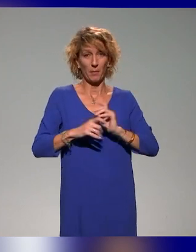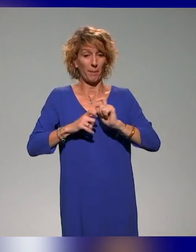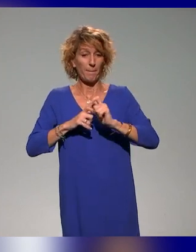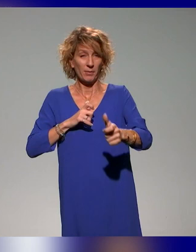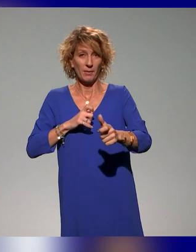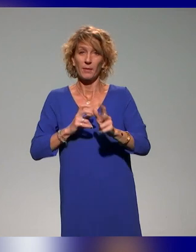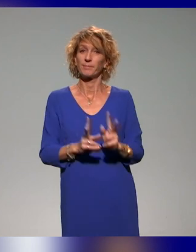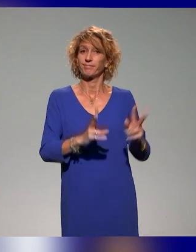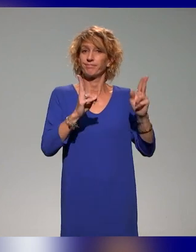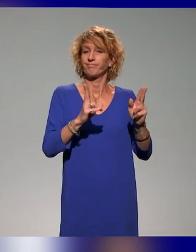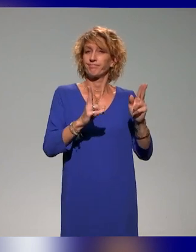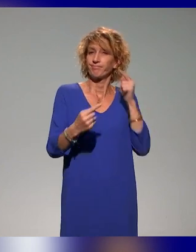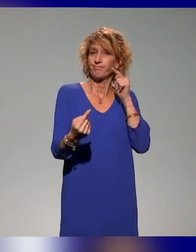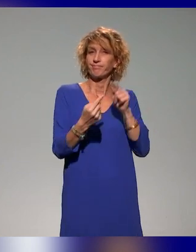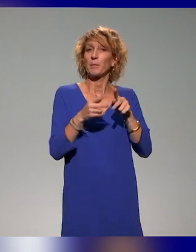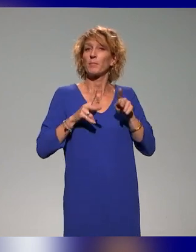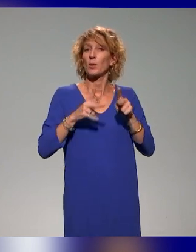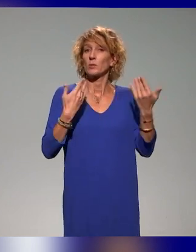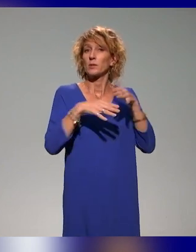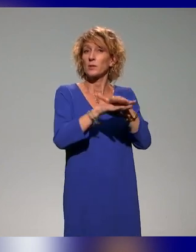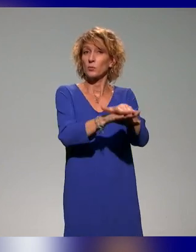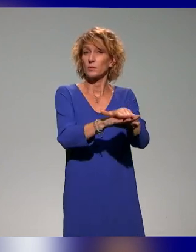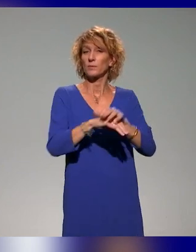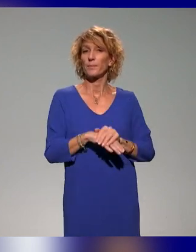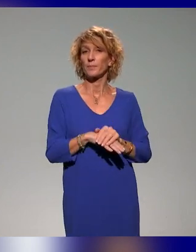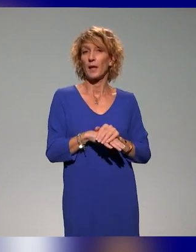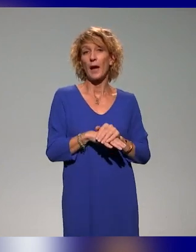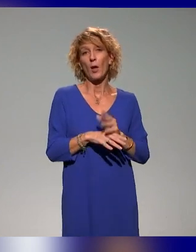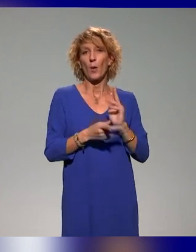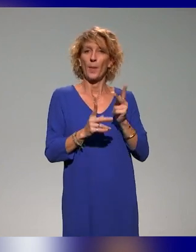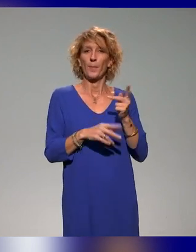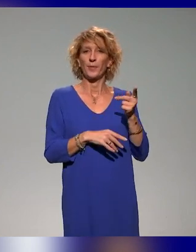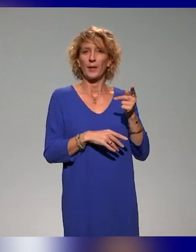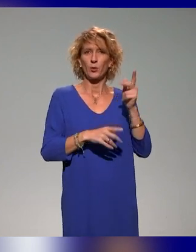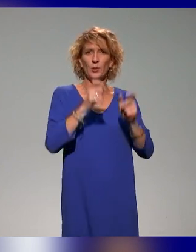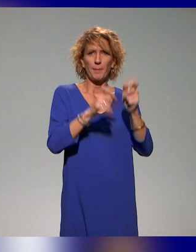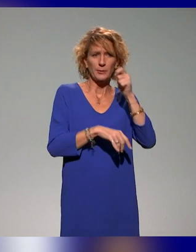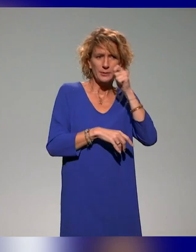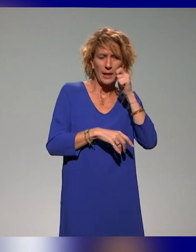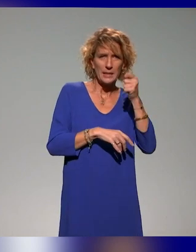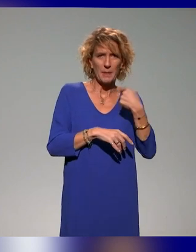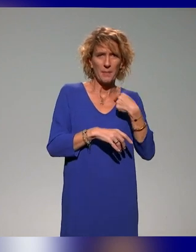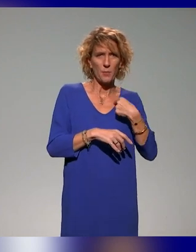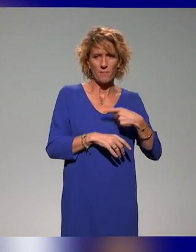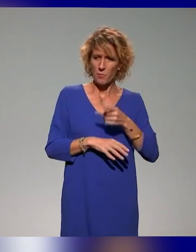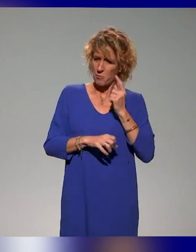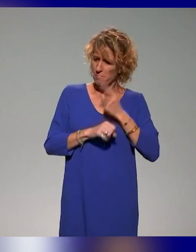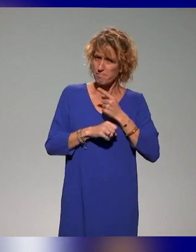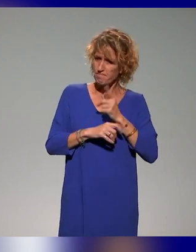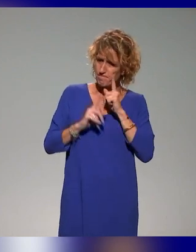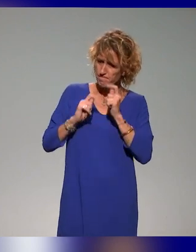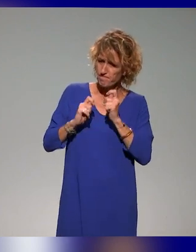la pédagogie inclusive. Alors, je dis souvent, et puis je me ferai peut-être taper sur les doigts par les spécialistes qui vont intervenir, mais